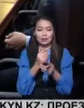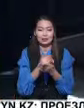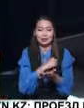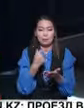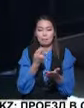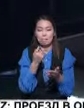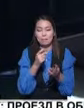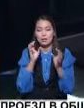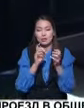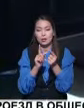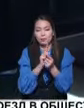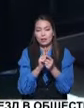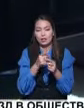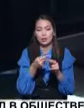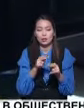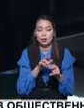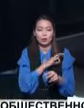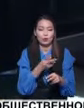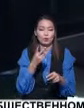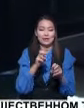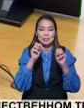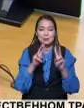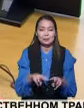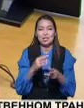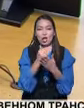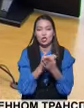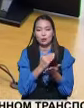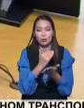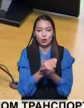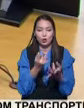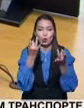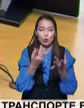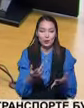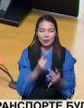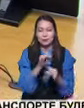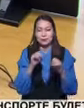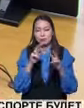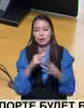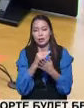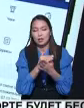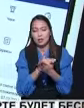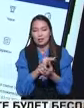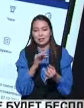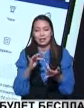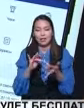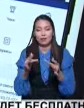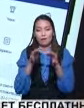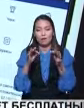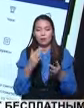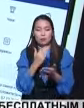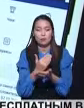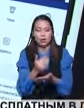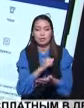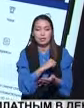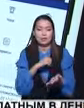поправка является возможность применения двух специальных налоговых режимов – упрощенный и специальный режим с использованием интернет-платформы. Это позволит